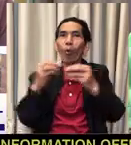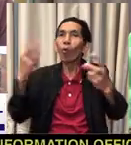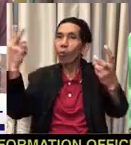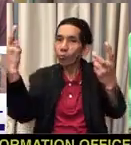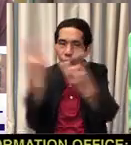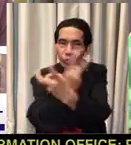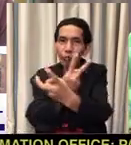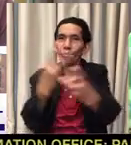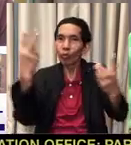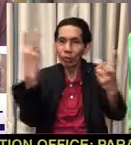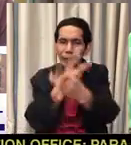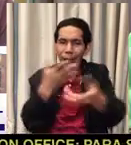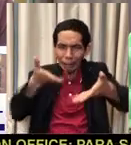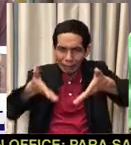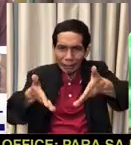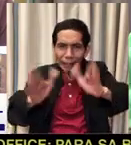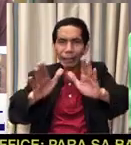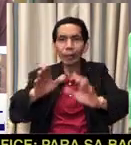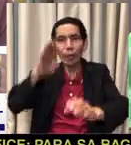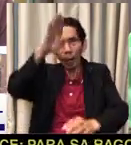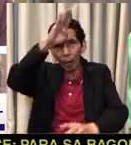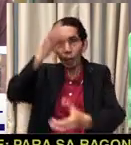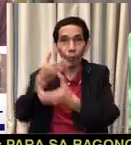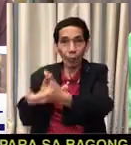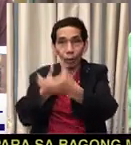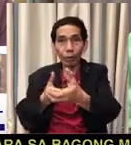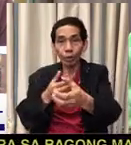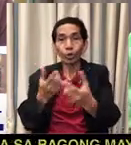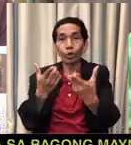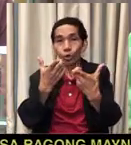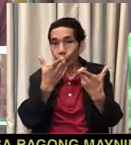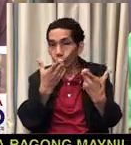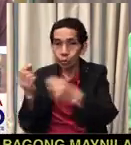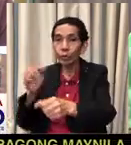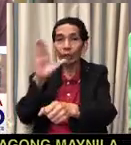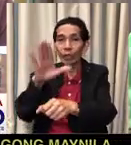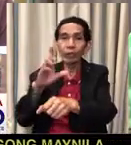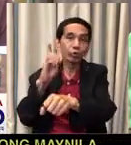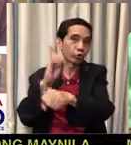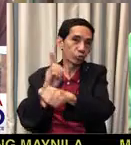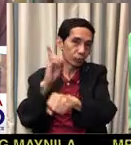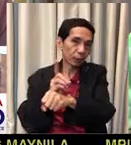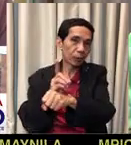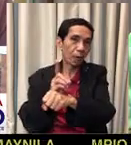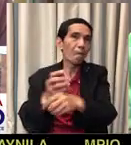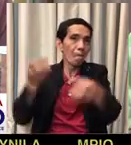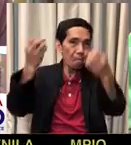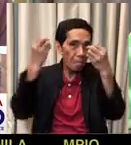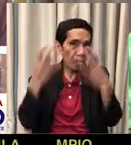lalala. Hayaan natin ang mga bumbero na gampanan ng kanilang tungkulin. At marami dyan ay